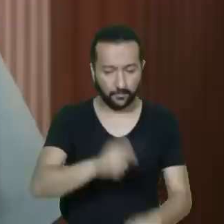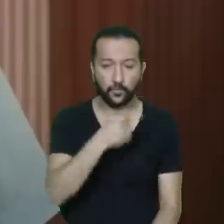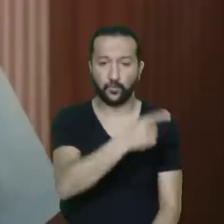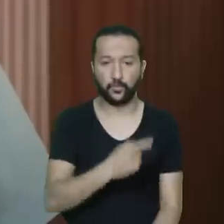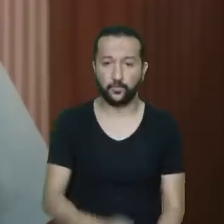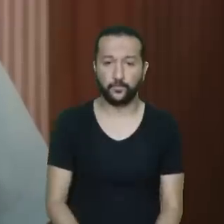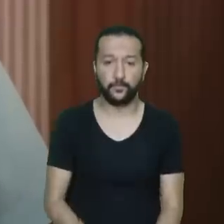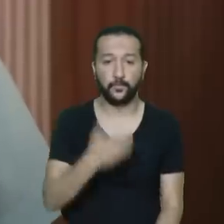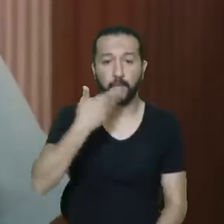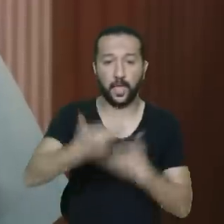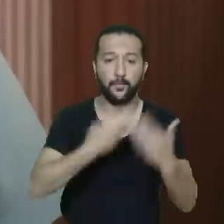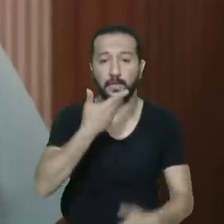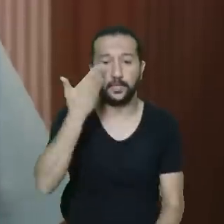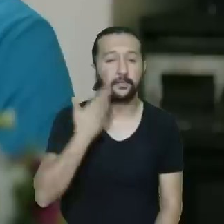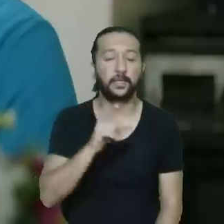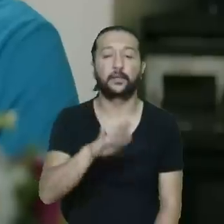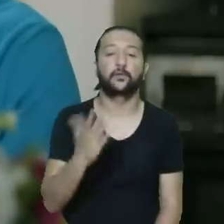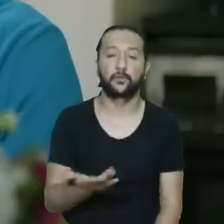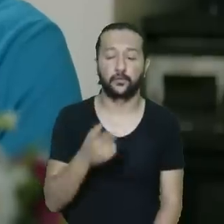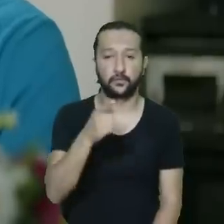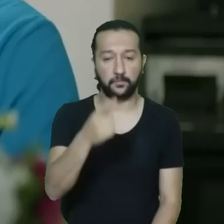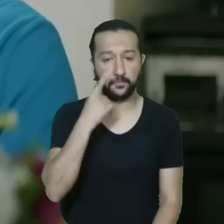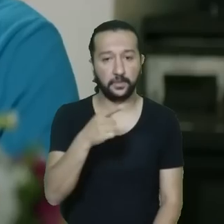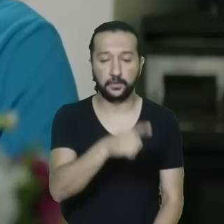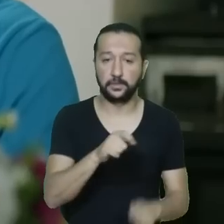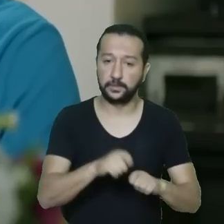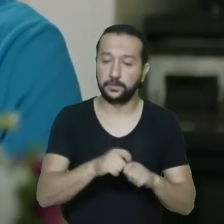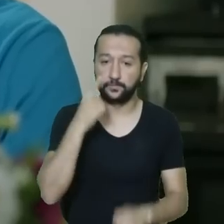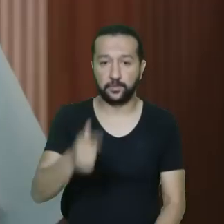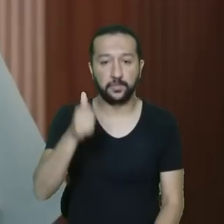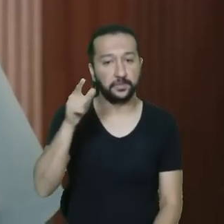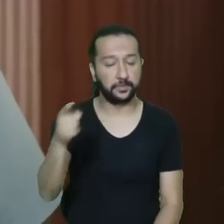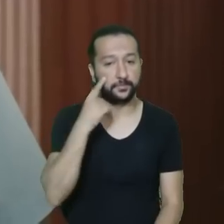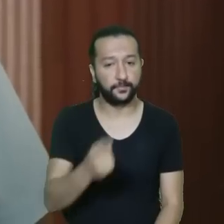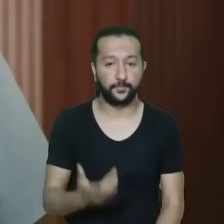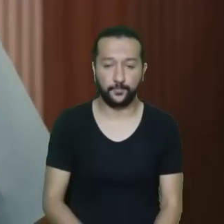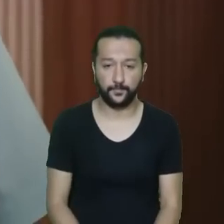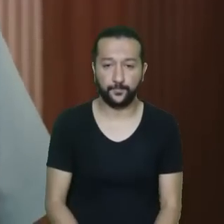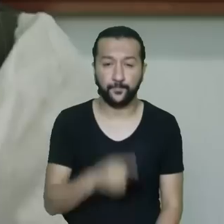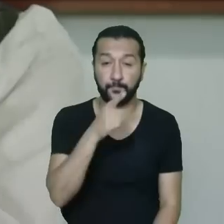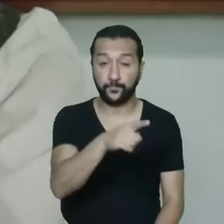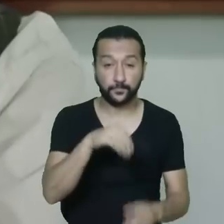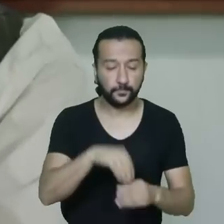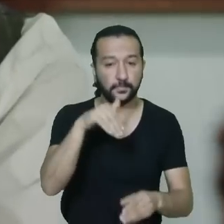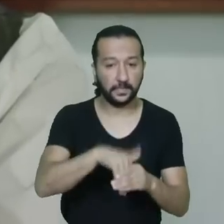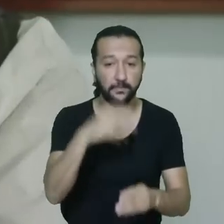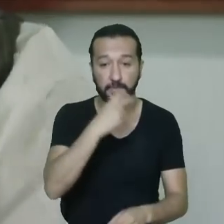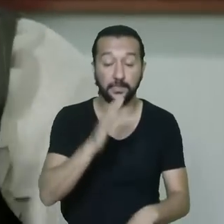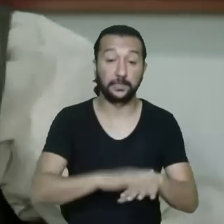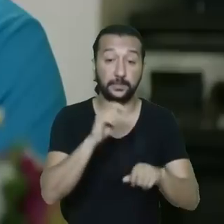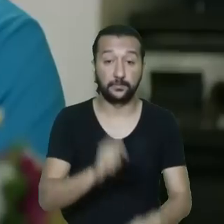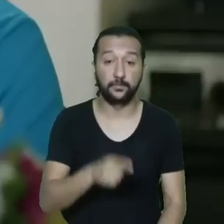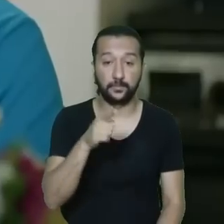ya. Haber izlenme ne gerek var be? Ulan bak sen şu Gülenay Başkan'ın yaptığını be. O gıdan da seçim şarkısı